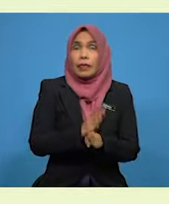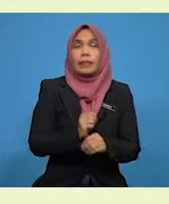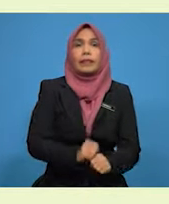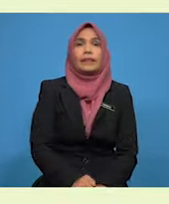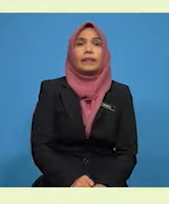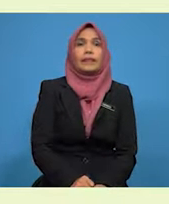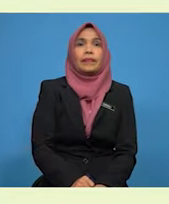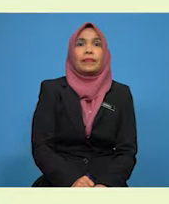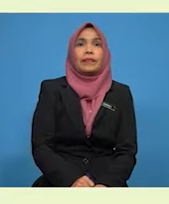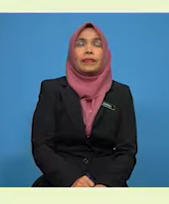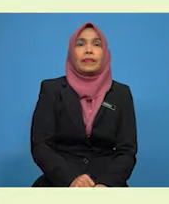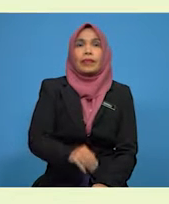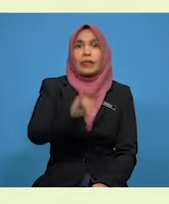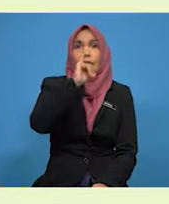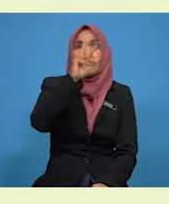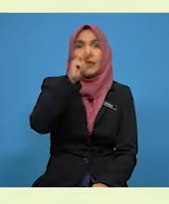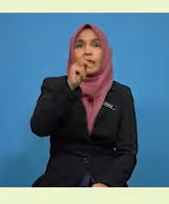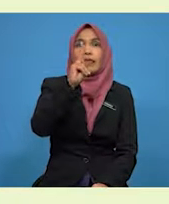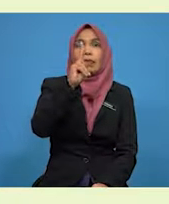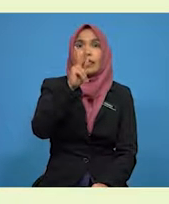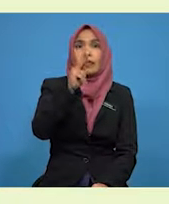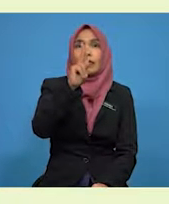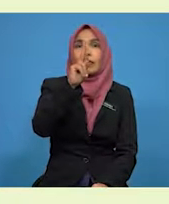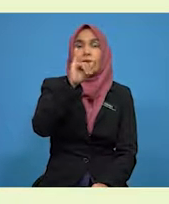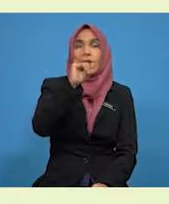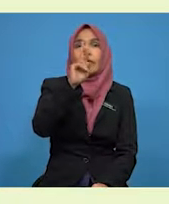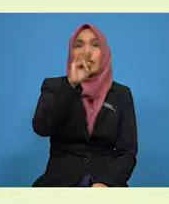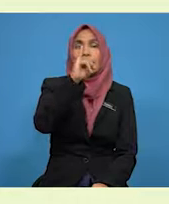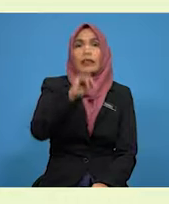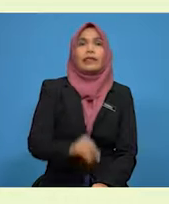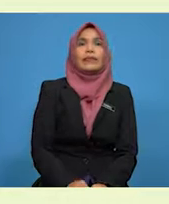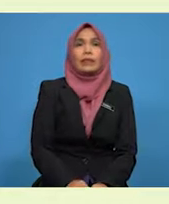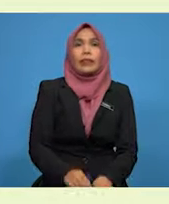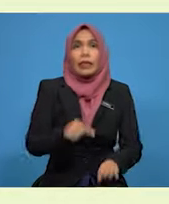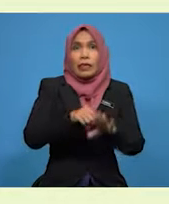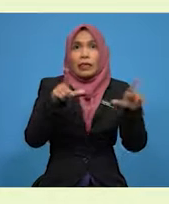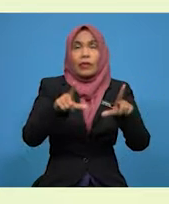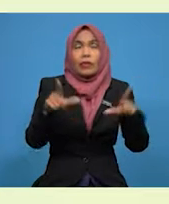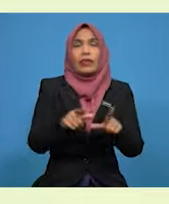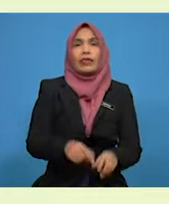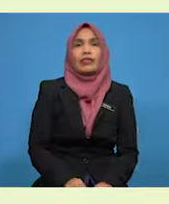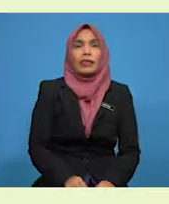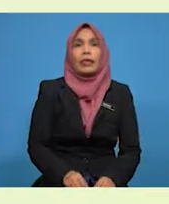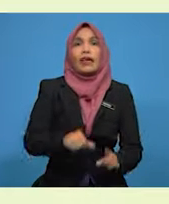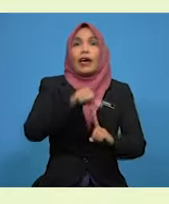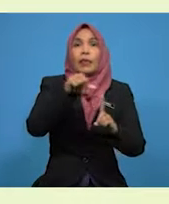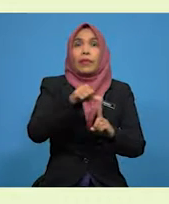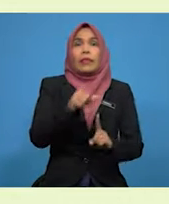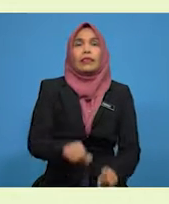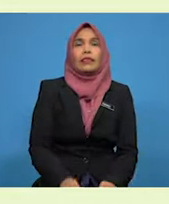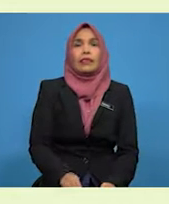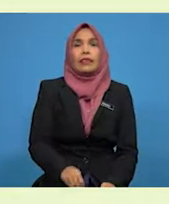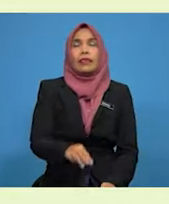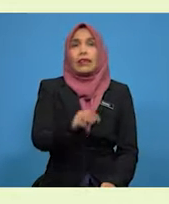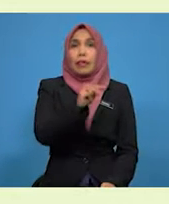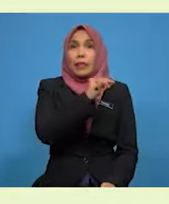Inquiry dilakukan apabila majikan tidak berpuas hati dengan penjelasan pekerja dalam surat tunjuk sebab